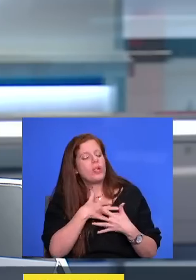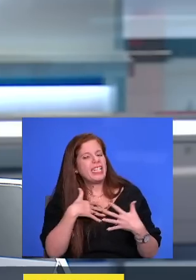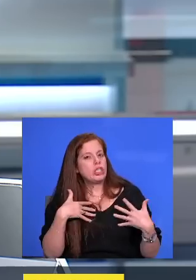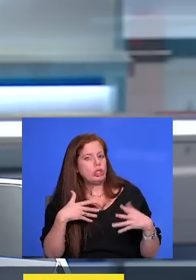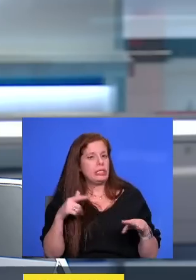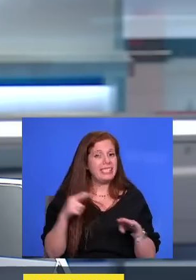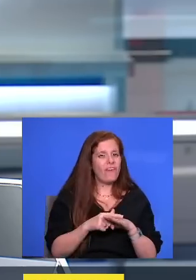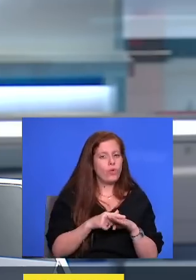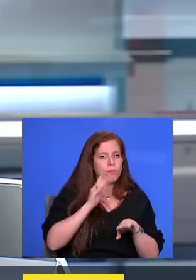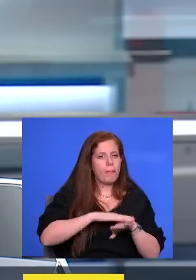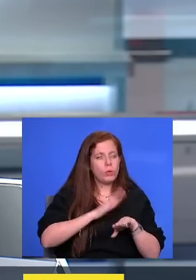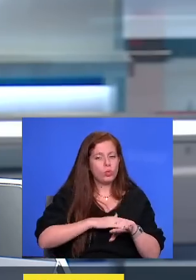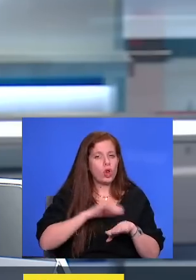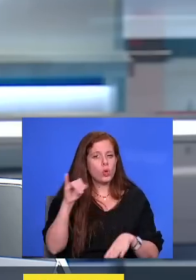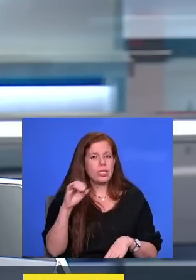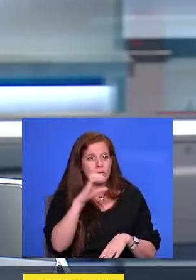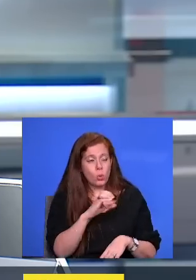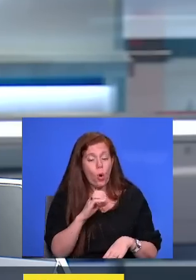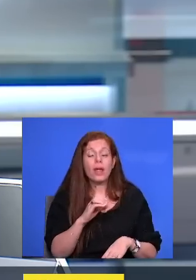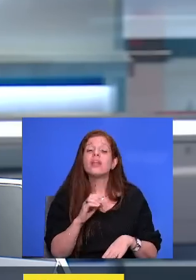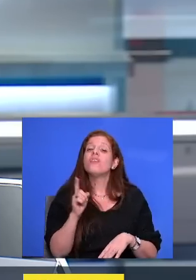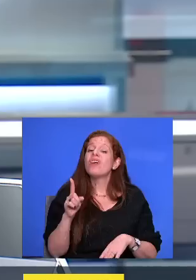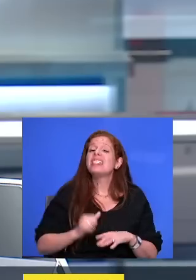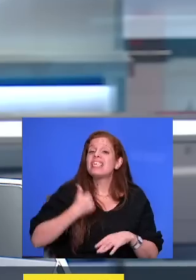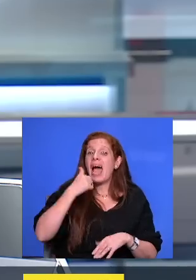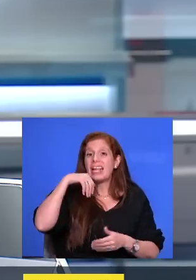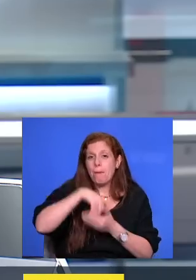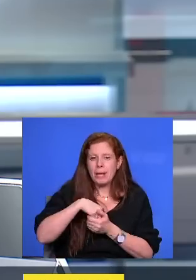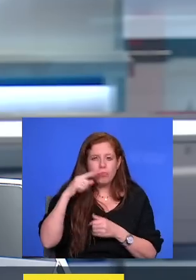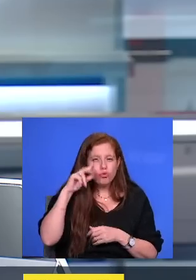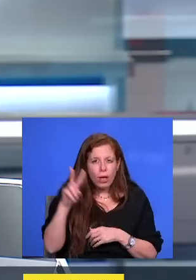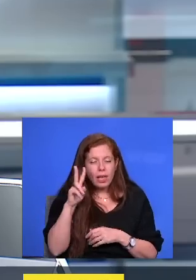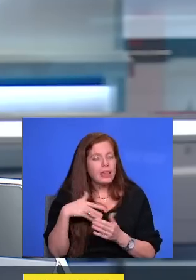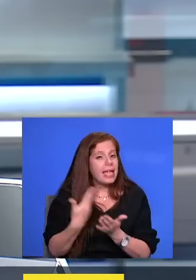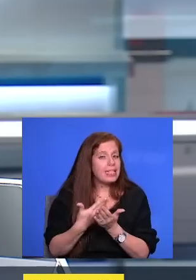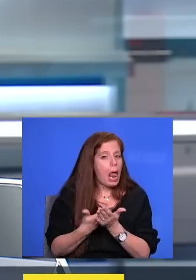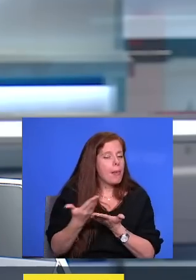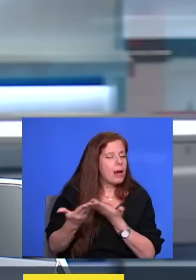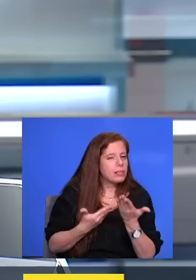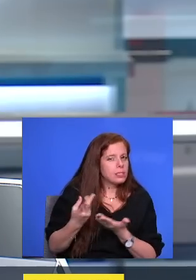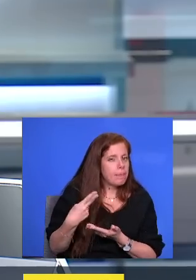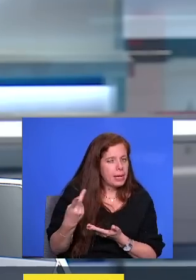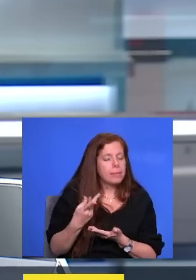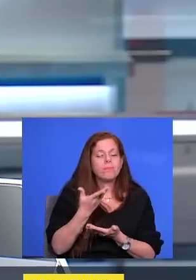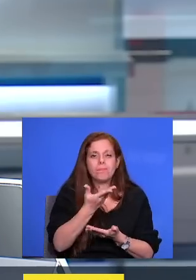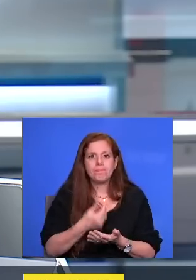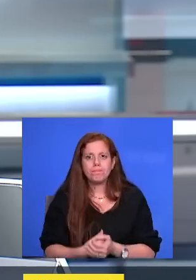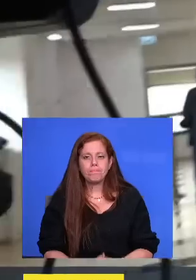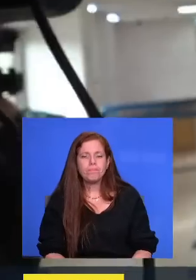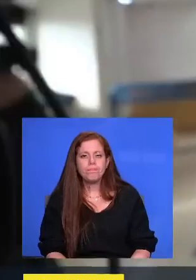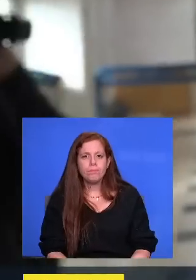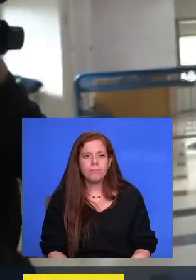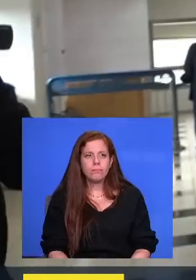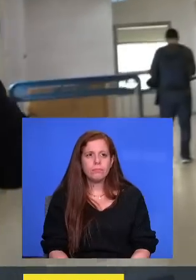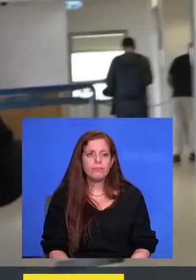יוסי כהן לראש המוסד, ושרת הפנים לשעבר שקד העידה על מערכת היחסים ביניהם. דניאל אלעזר כתבנו עם הפרטים.